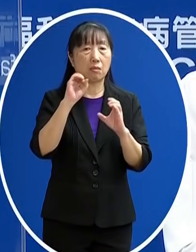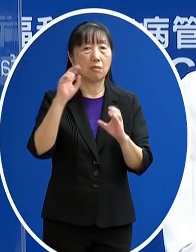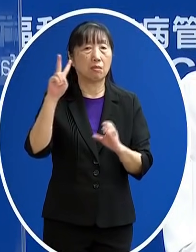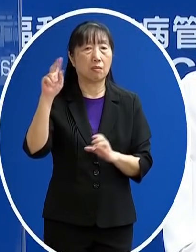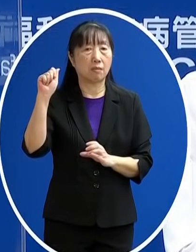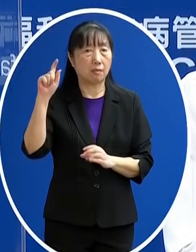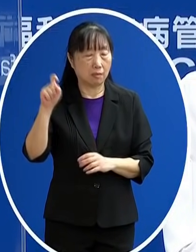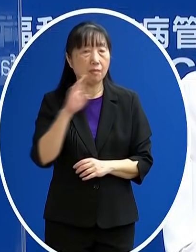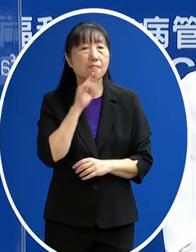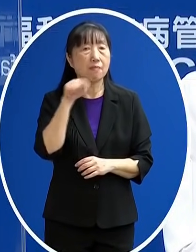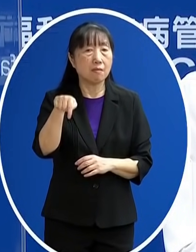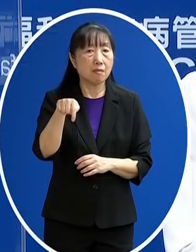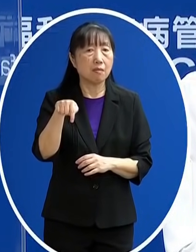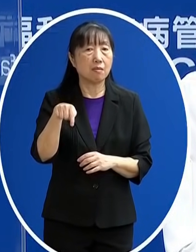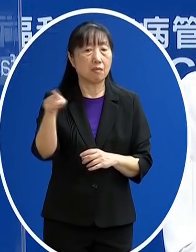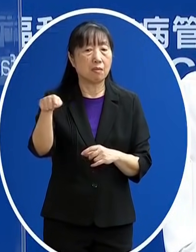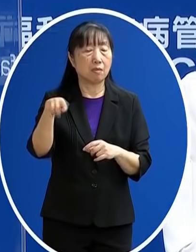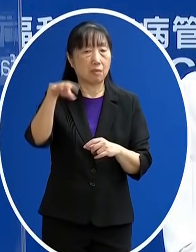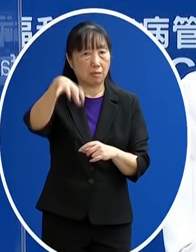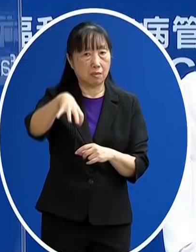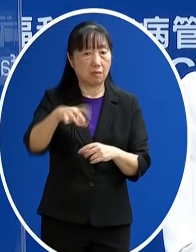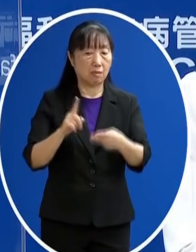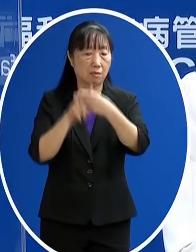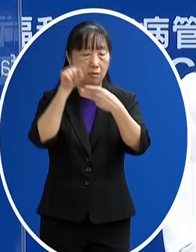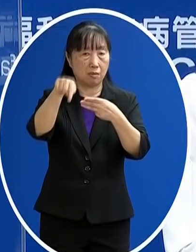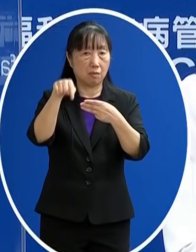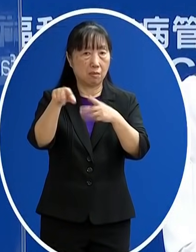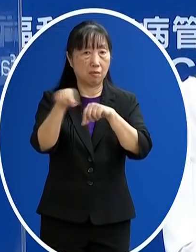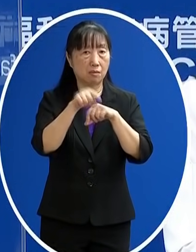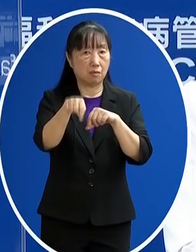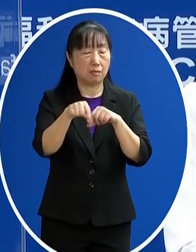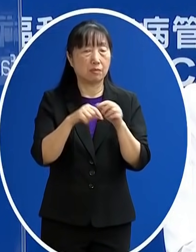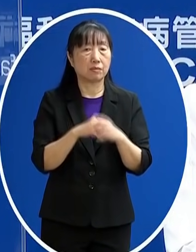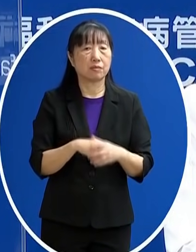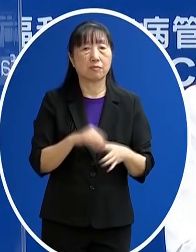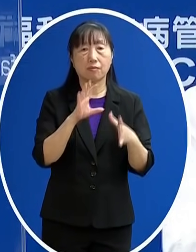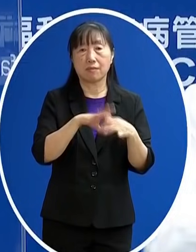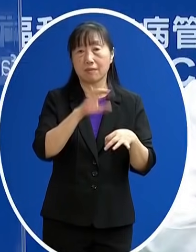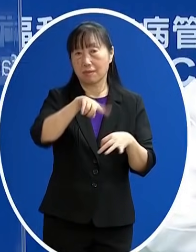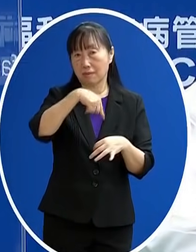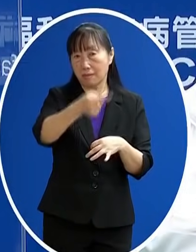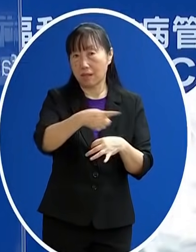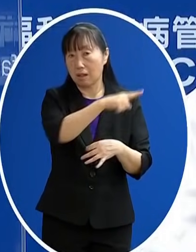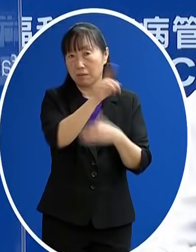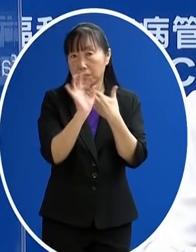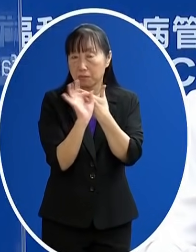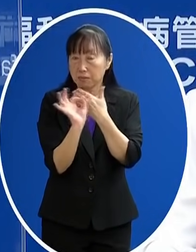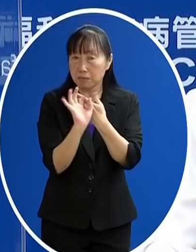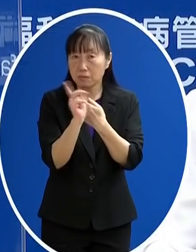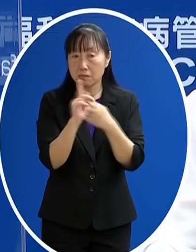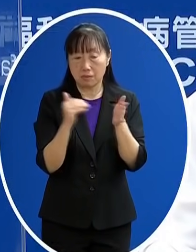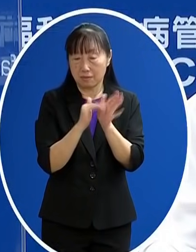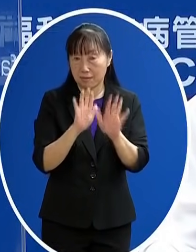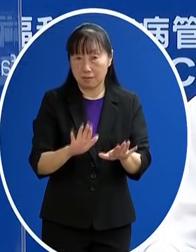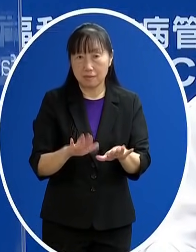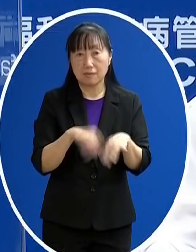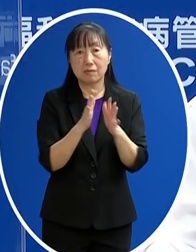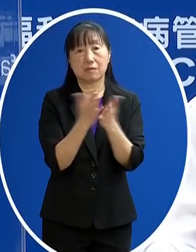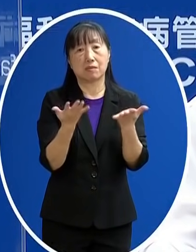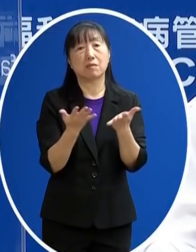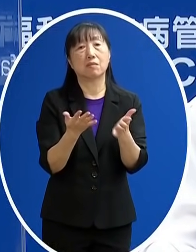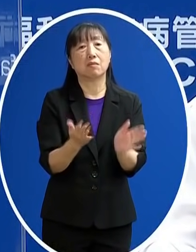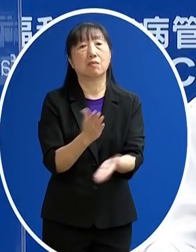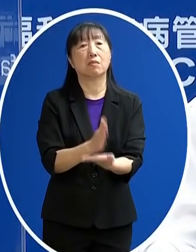要以供应 COVAX 的平台为主，好，但好后来他的相关的实验整个好到现在比较告一段